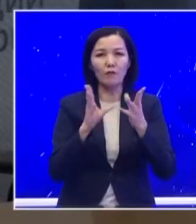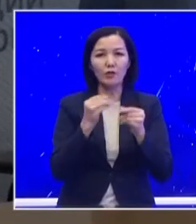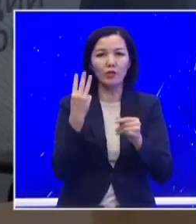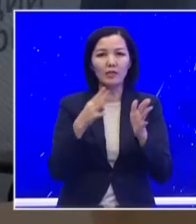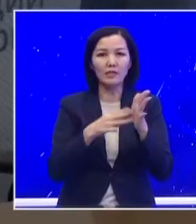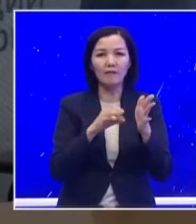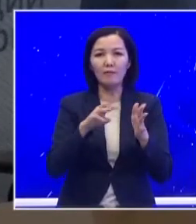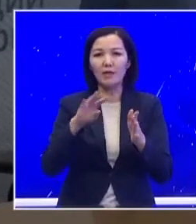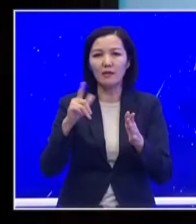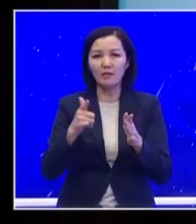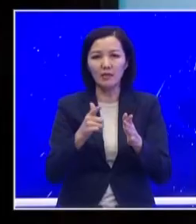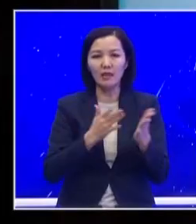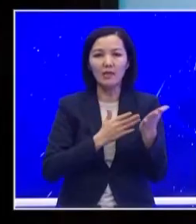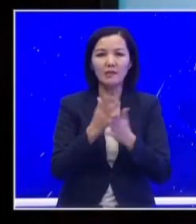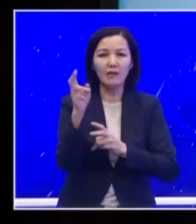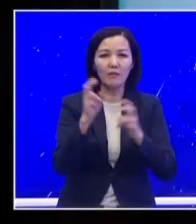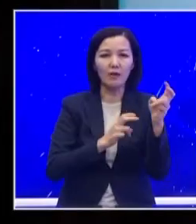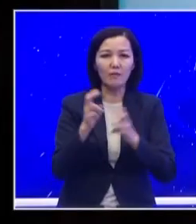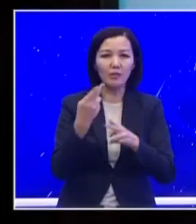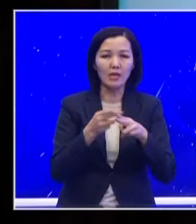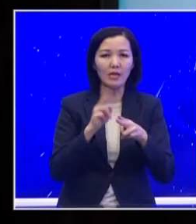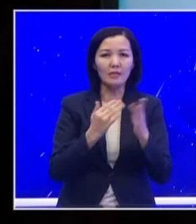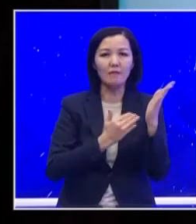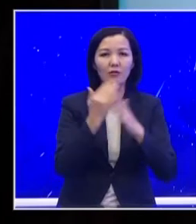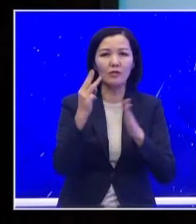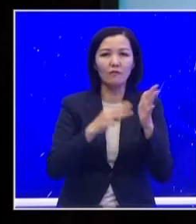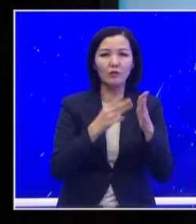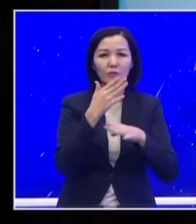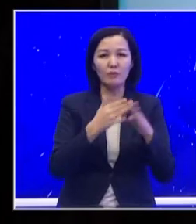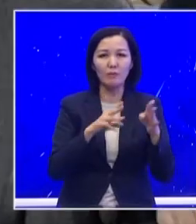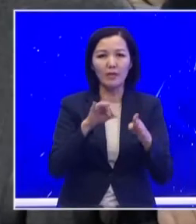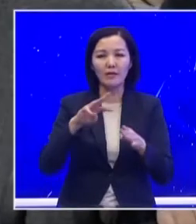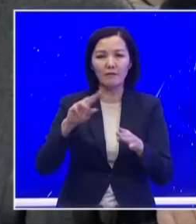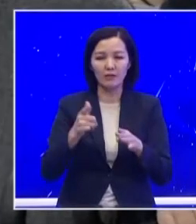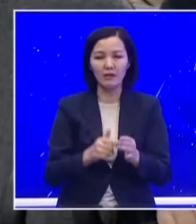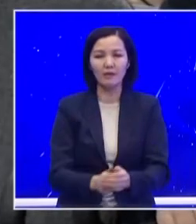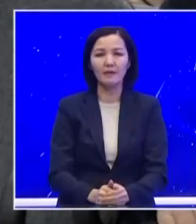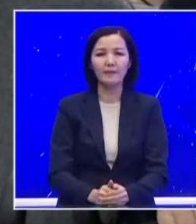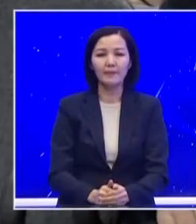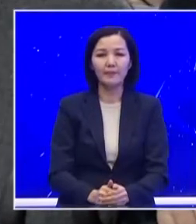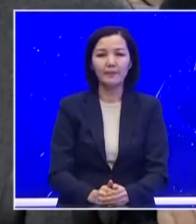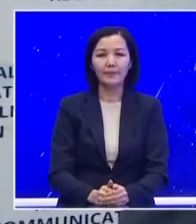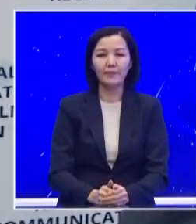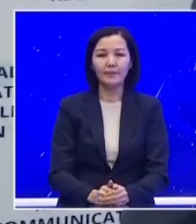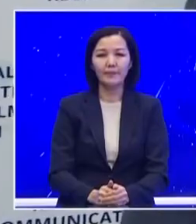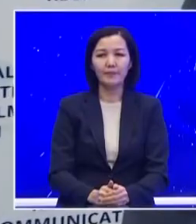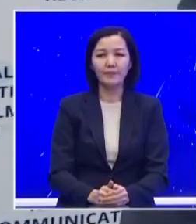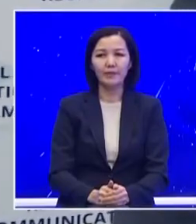39 миллиардов тенге. В сфере промышленности эта цифра превысила 8,5 миллиардов тенге.